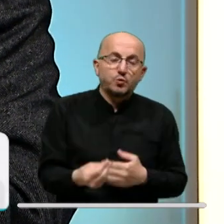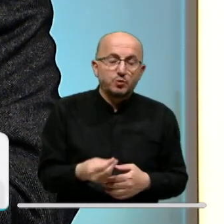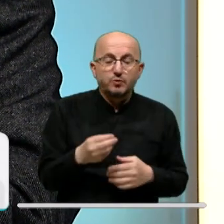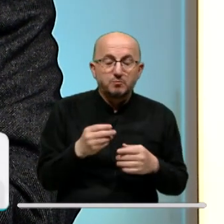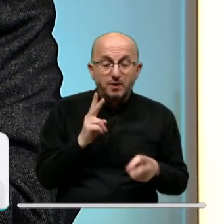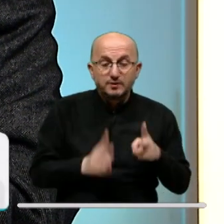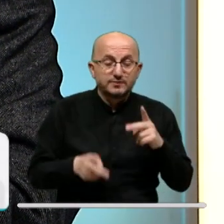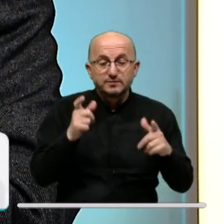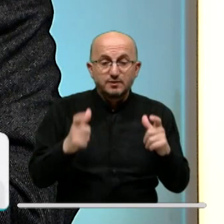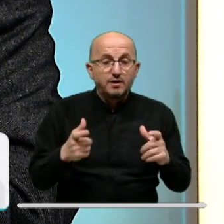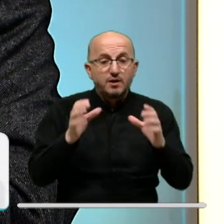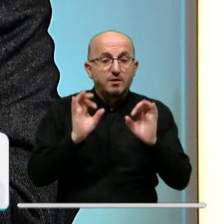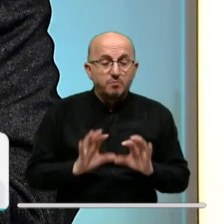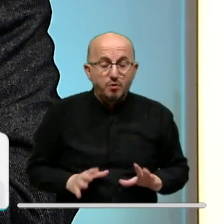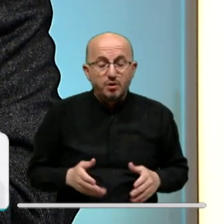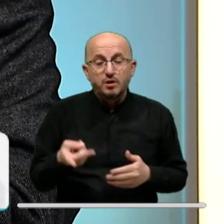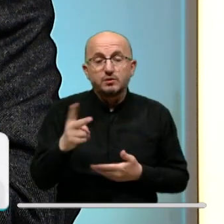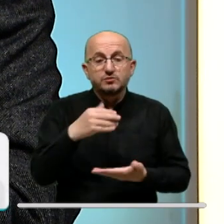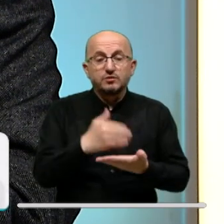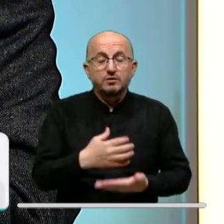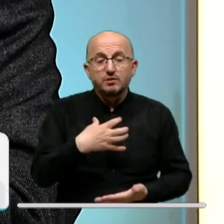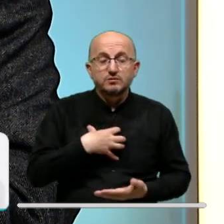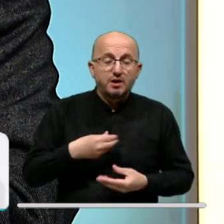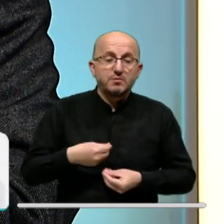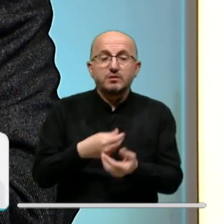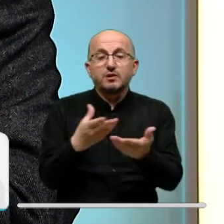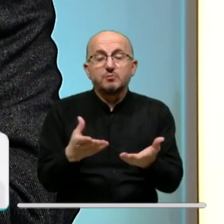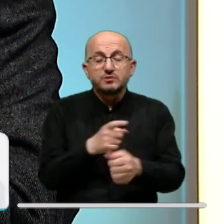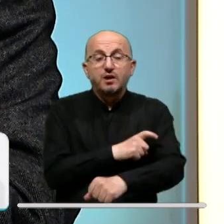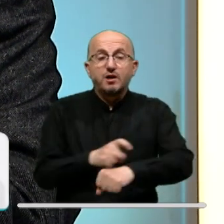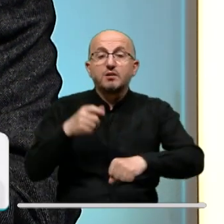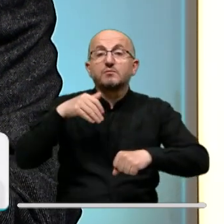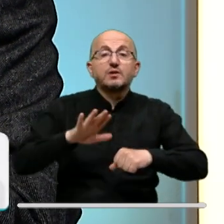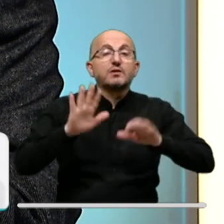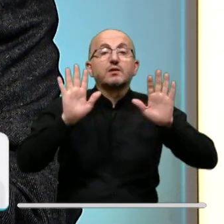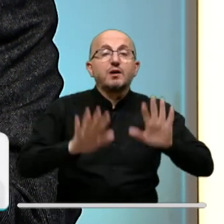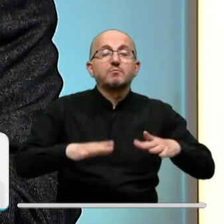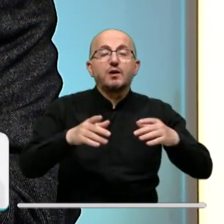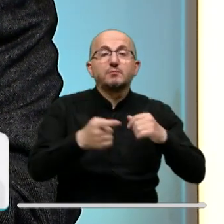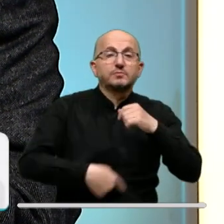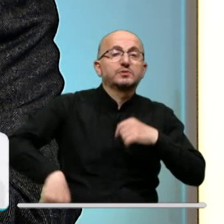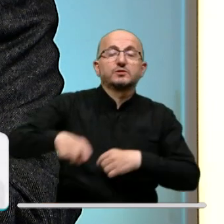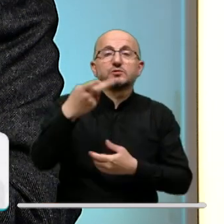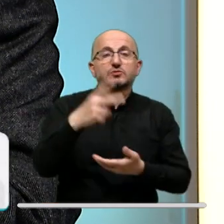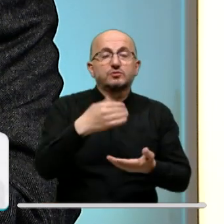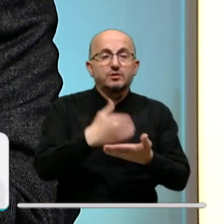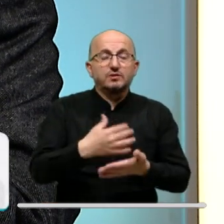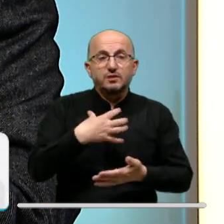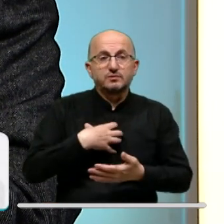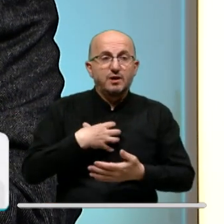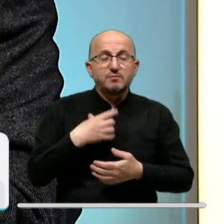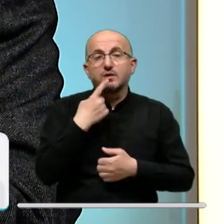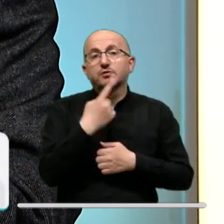öyledir Ama belki cenaze sahibi de ikram etmiştir Bu haram değildir ama esasında Biz cenaze sahiplerine Diyoruz